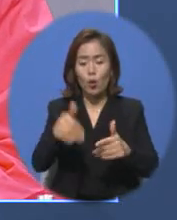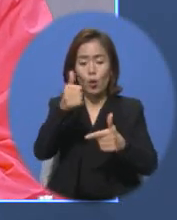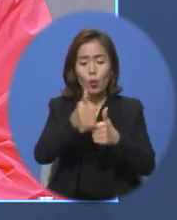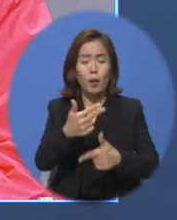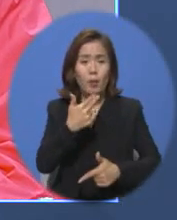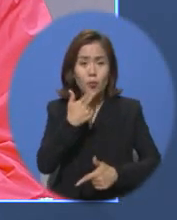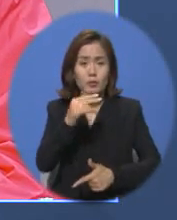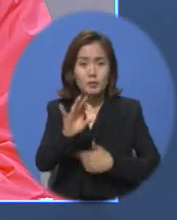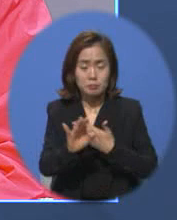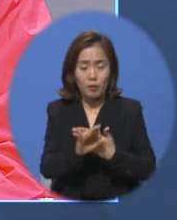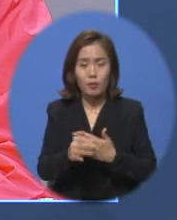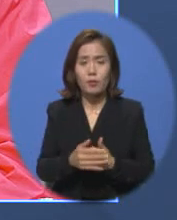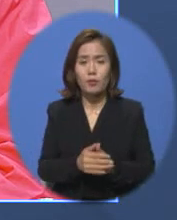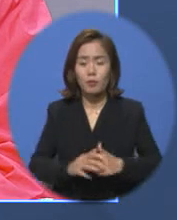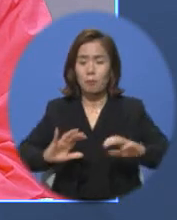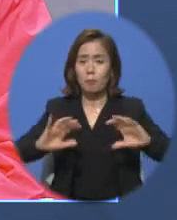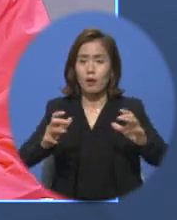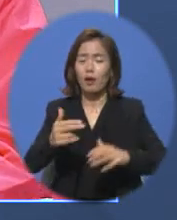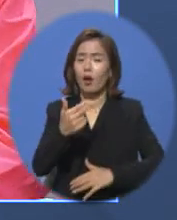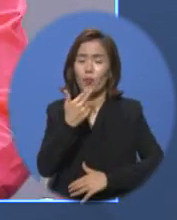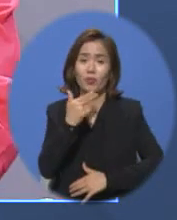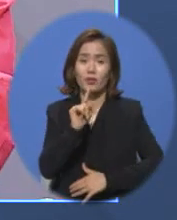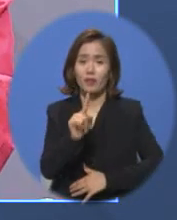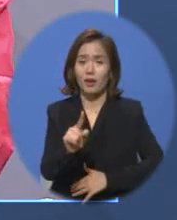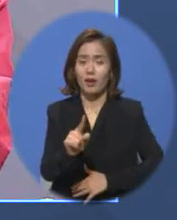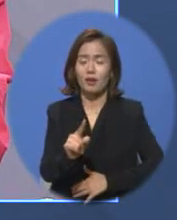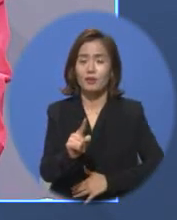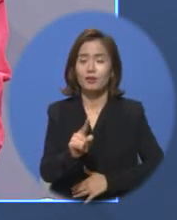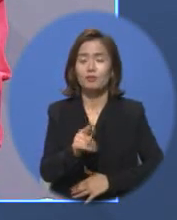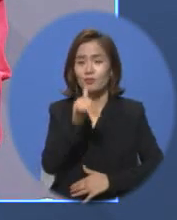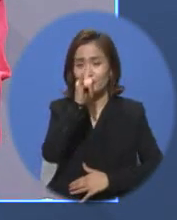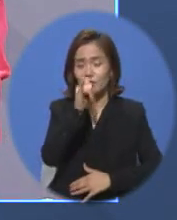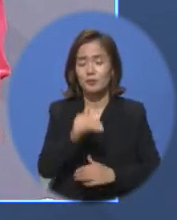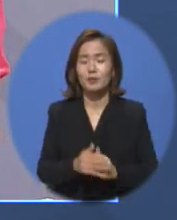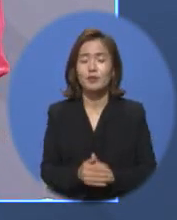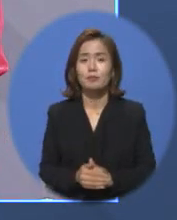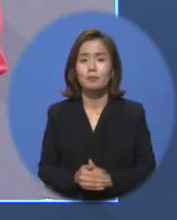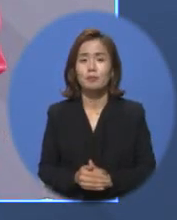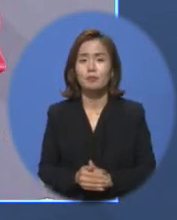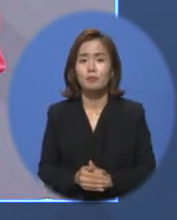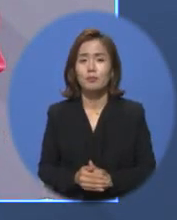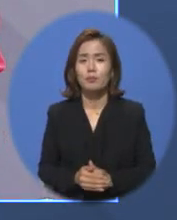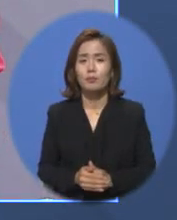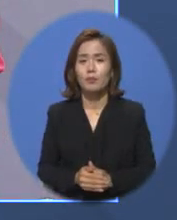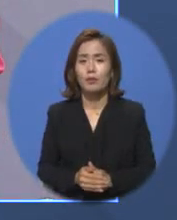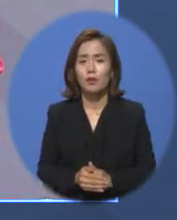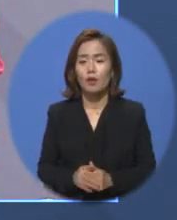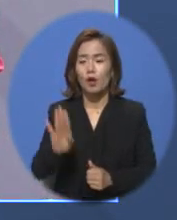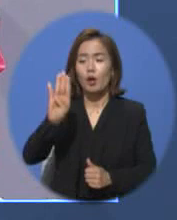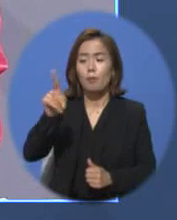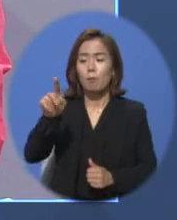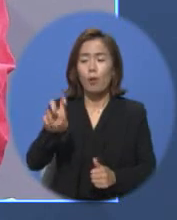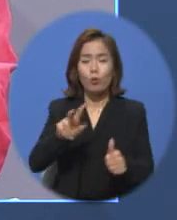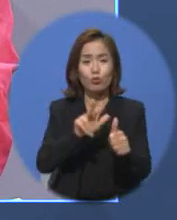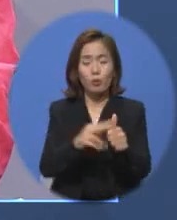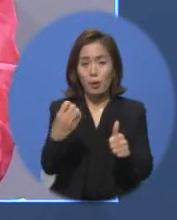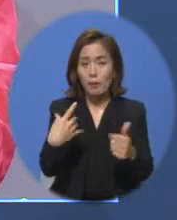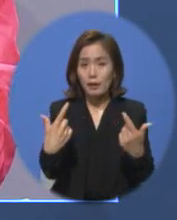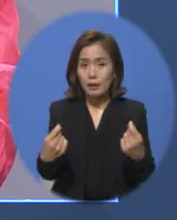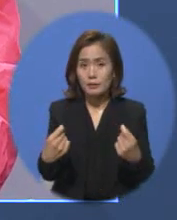" 호남이없으면나라도없다 "고말했습니다.앞서범기철후보가언급했듯이